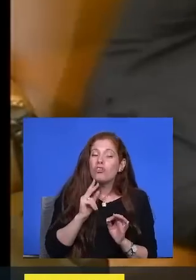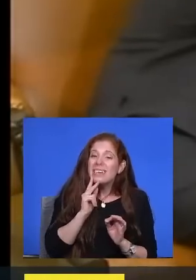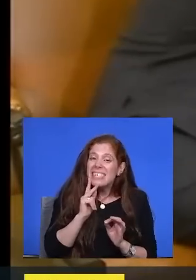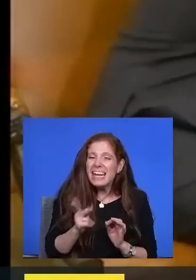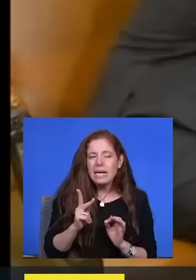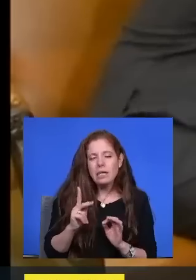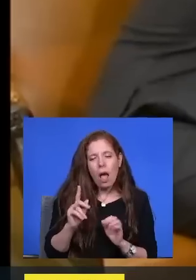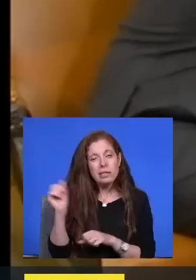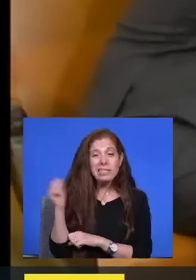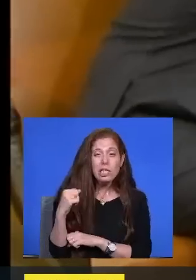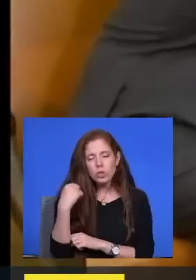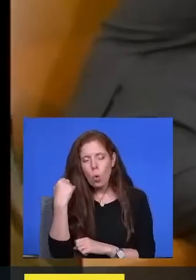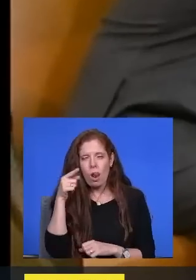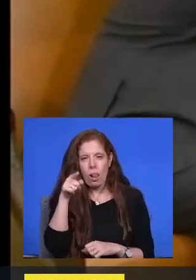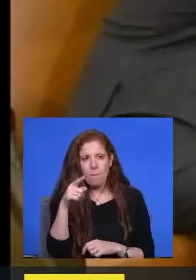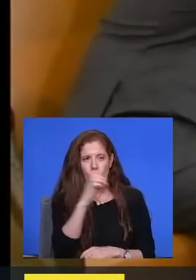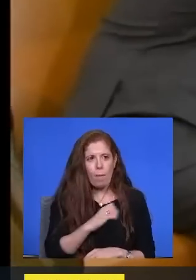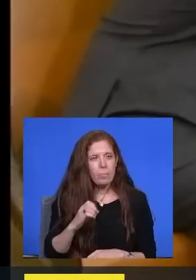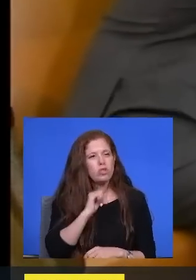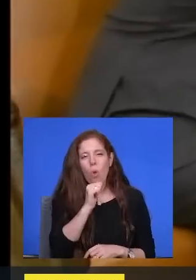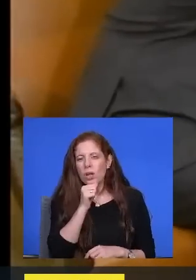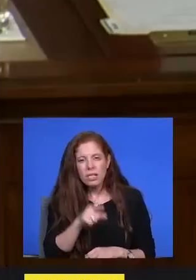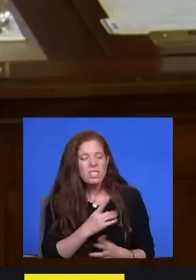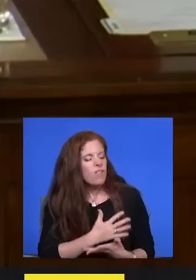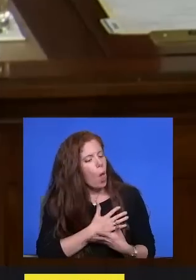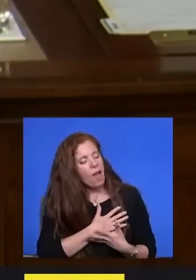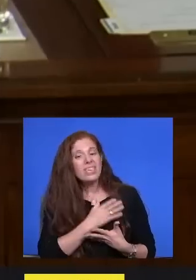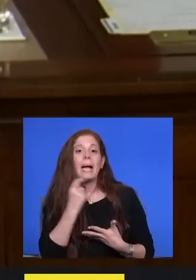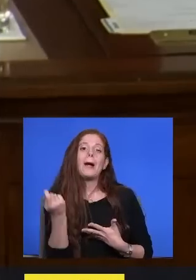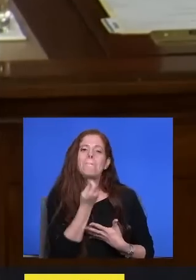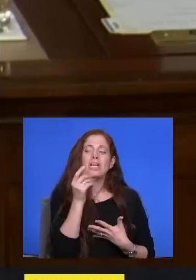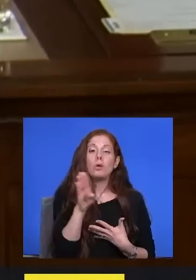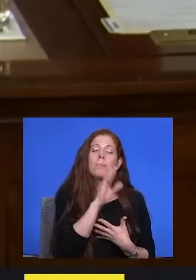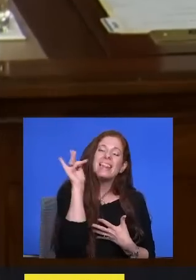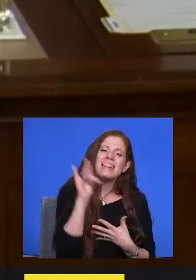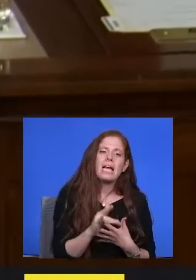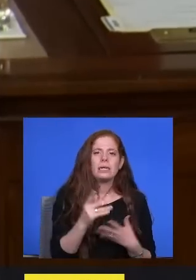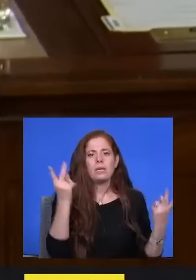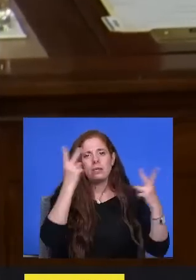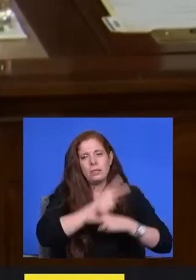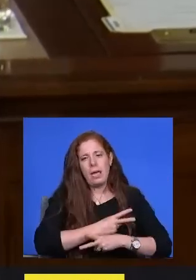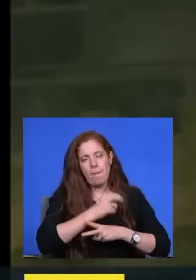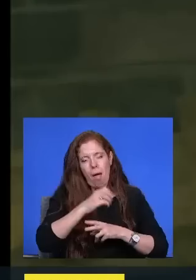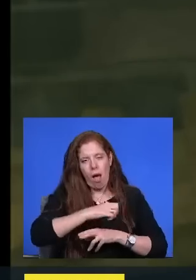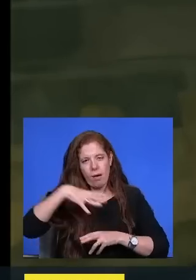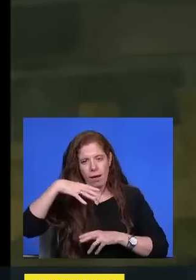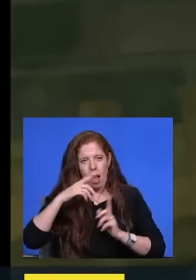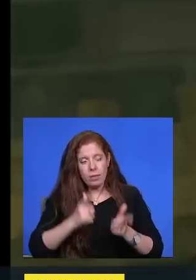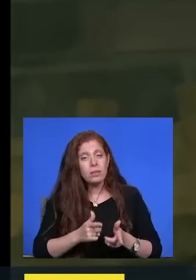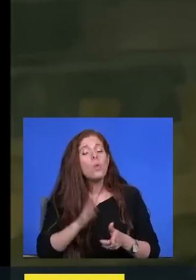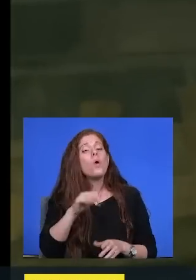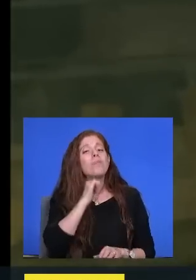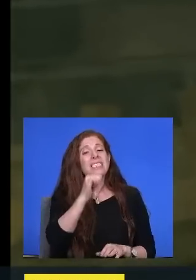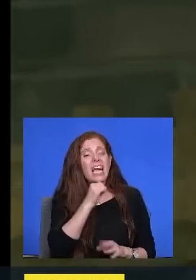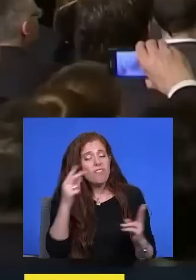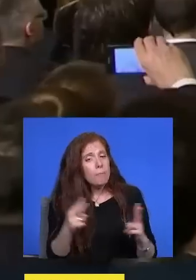רצה בנאום הזה, ולא אהב את הקמפיין האגרסיבי של נתניהו נגד הסכם הגרעין. אובמה גם סירב להיפגש עם ראש הממשלה